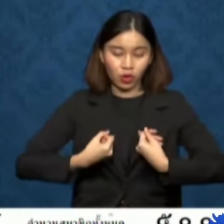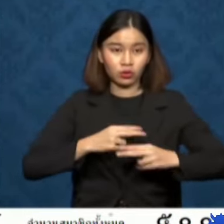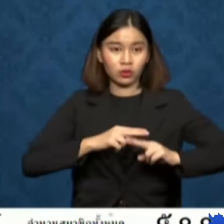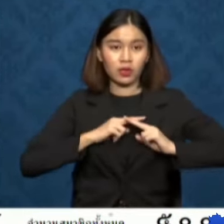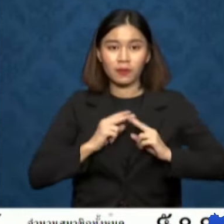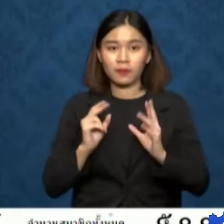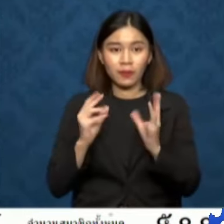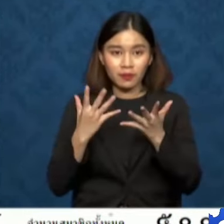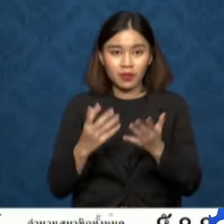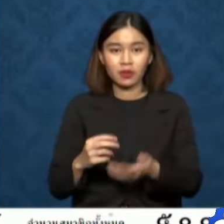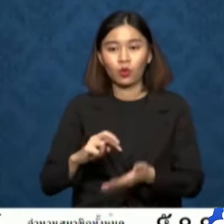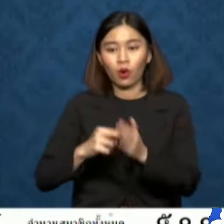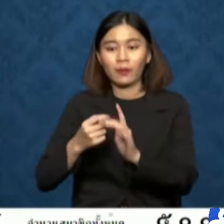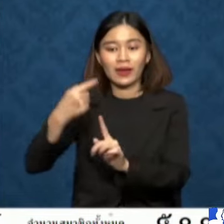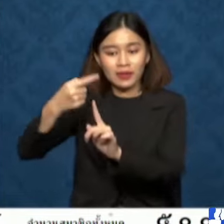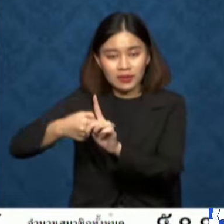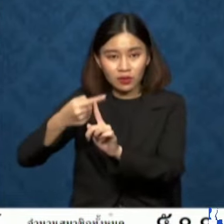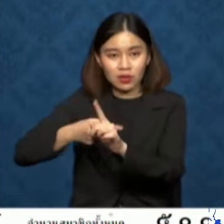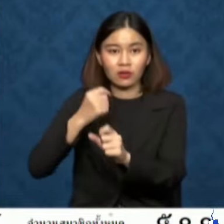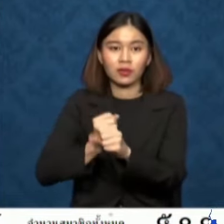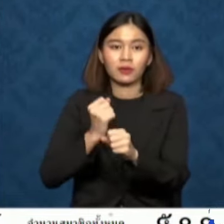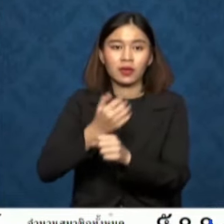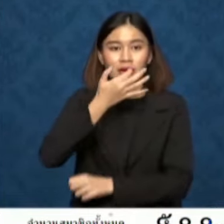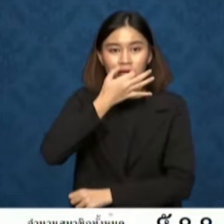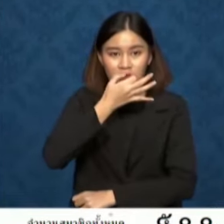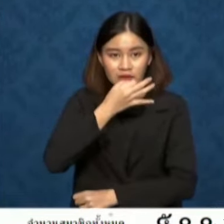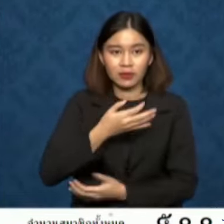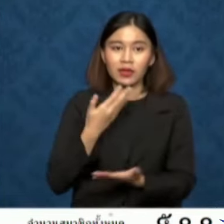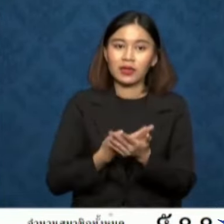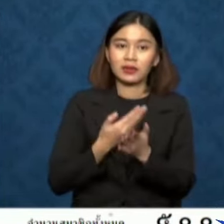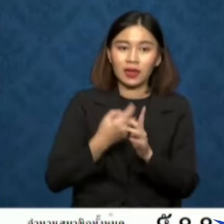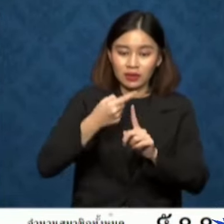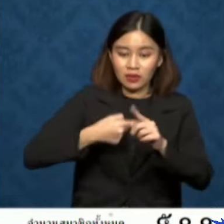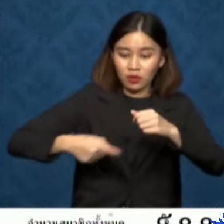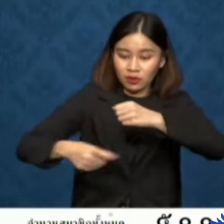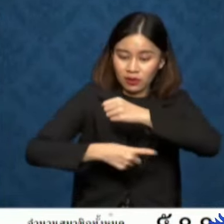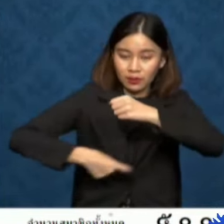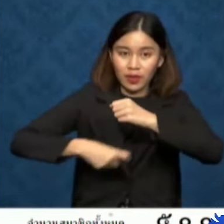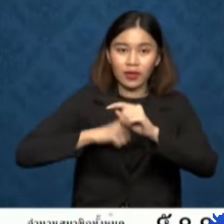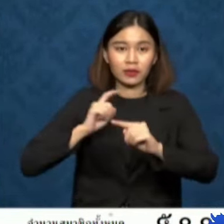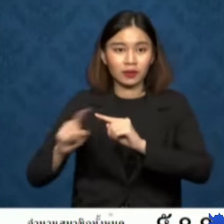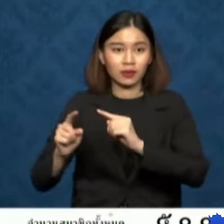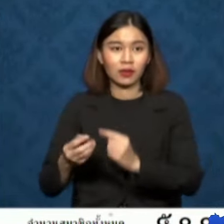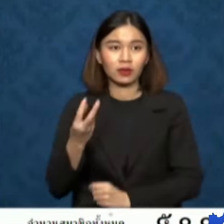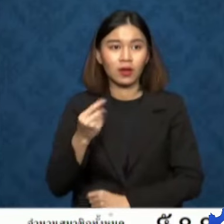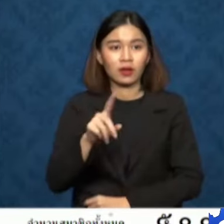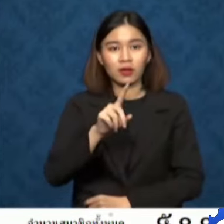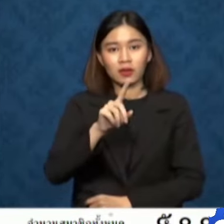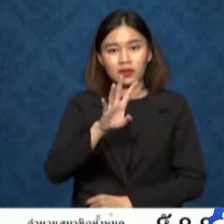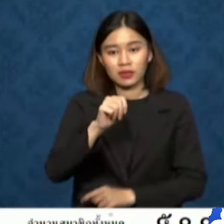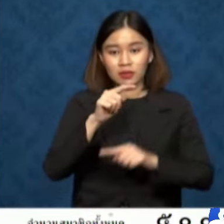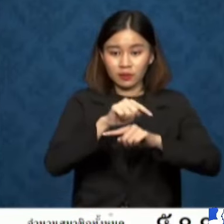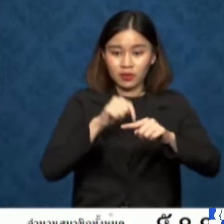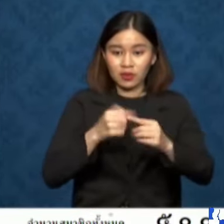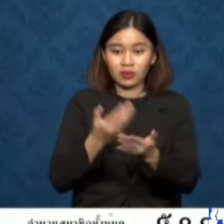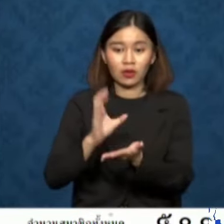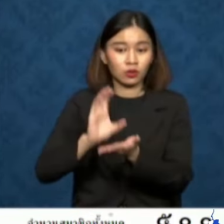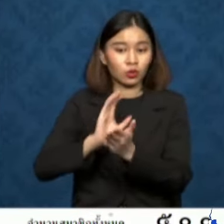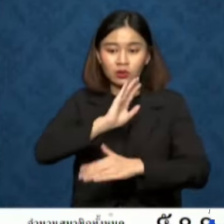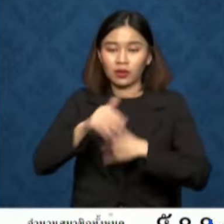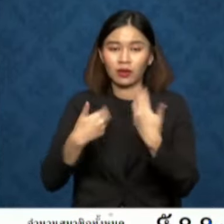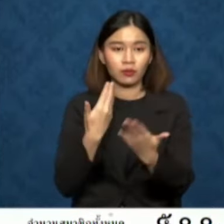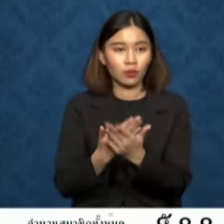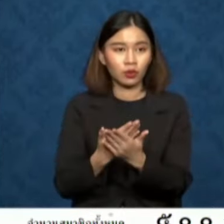เองต้องเช่าที่ดินทำกินและค่าเช่าทำนาครับค่าเช่าที่ดินเนี่ยร้อยละ 40เนี่ยเป็นต้นทุนของทั้งหมดเลยที